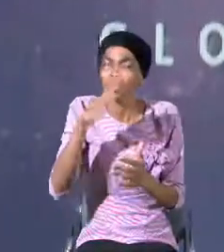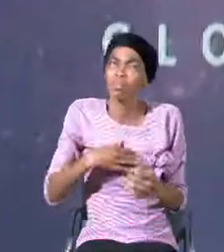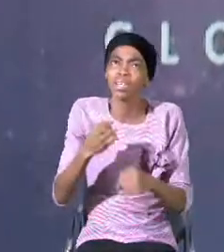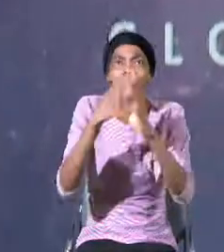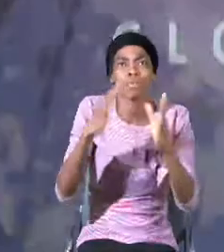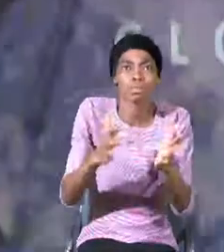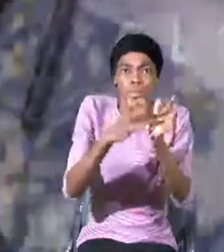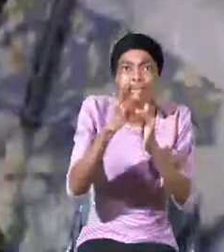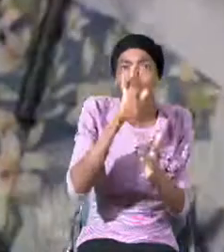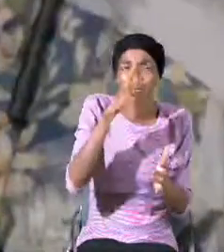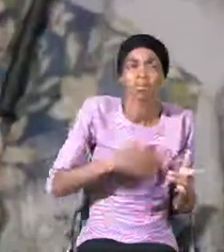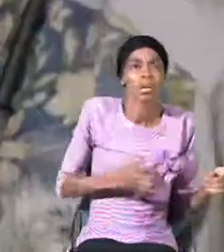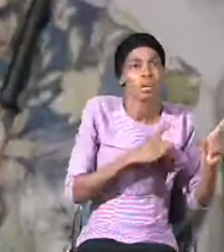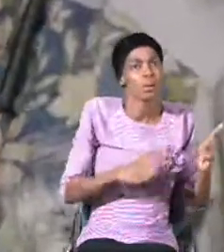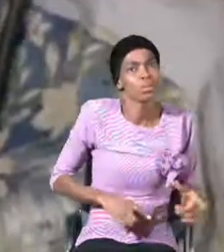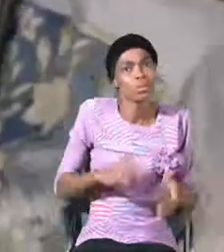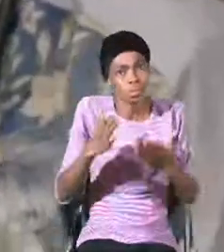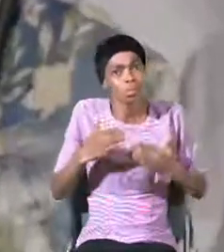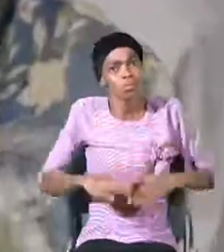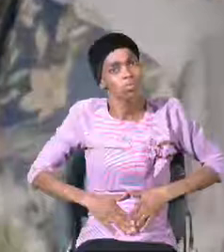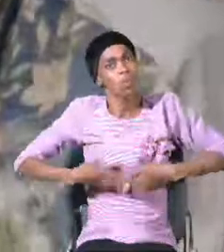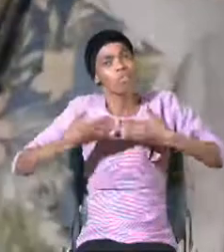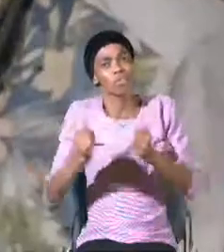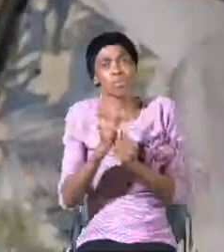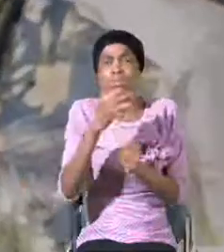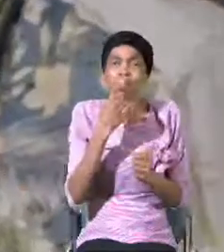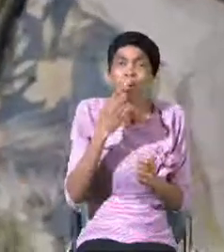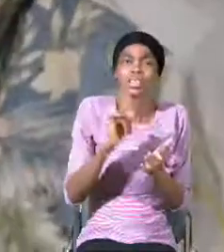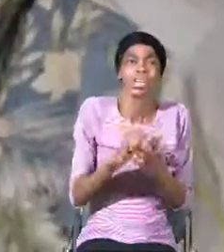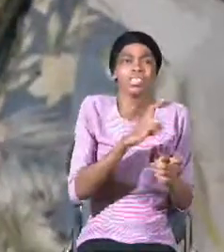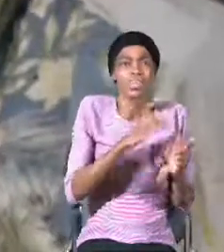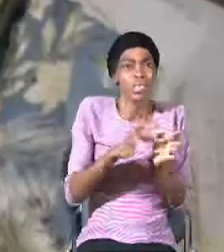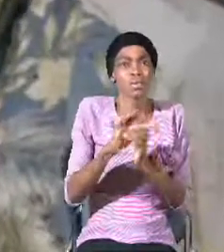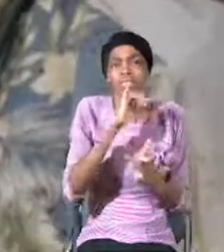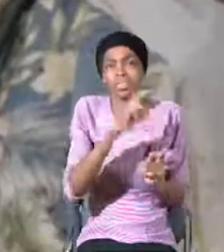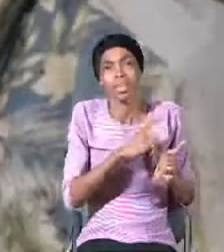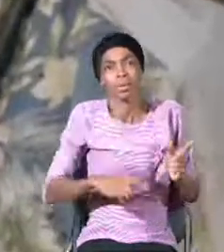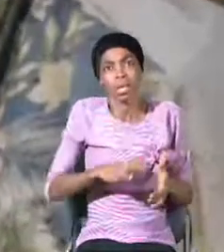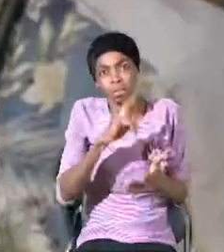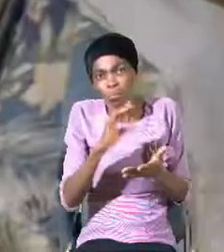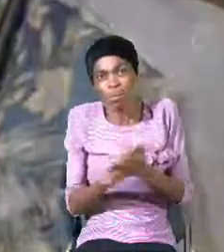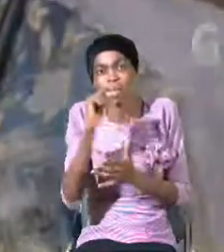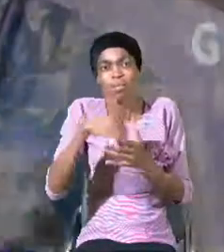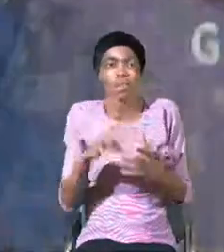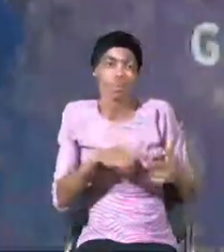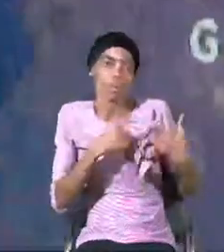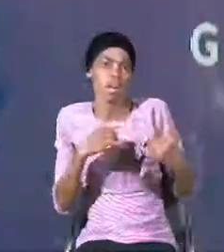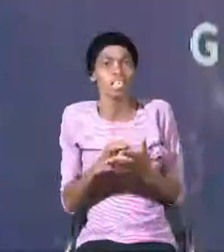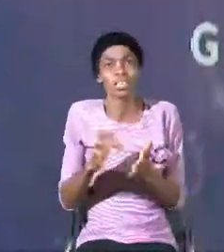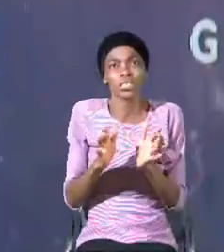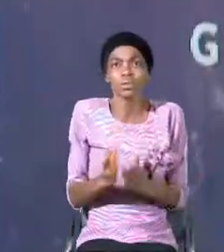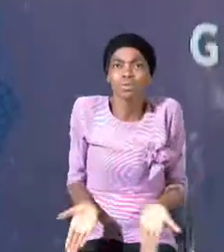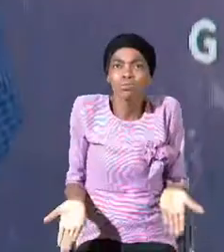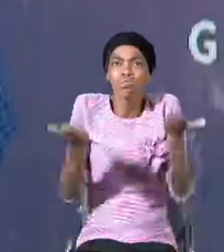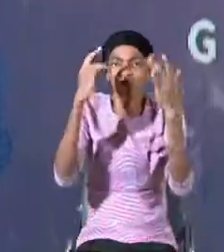mon Seigneur. Si tu peux confesser de ta bouche que Jésus est Seigneur et crois dans ton cœur que Jésus